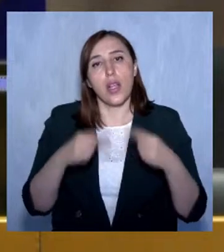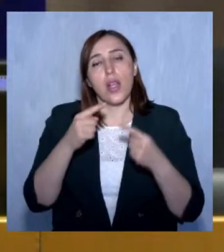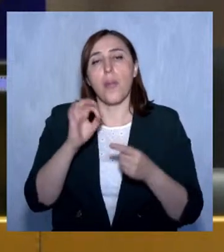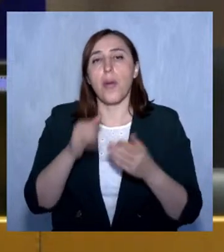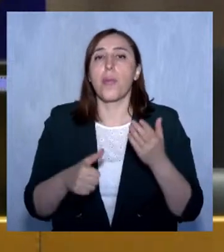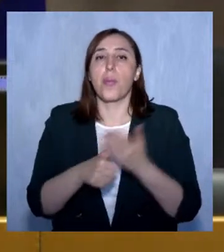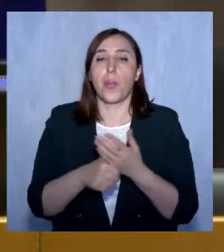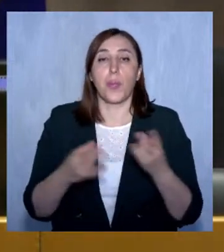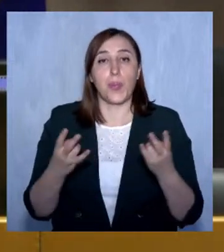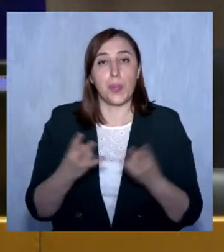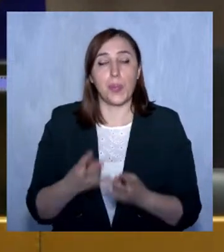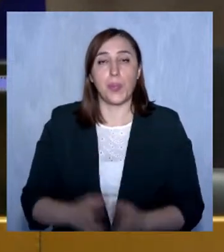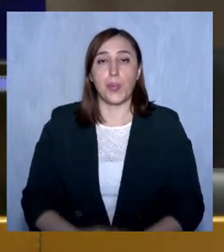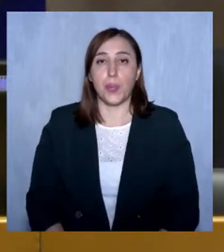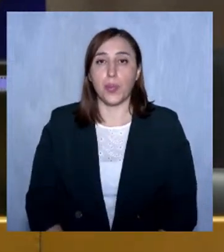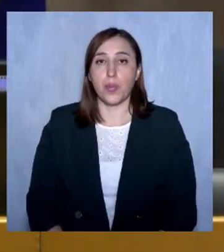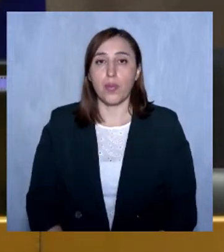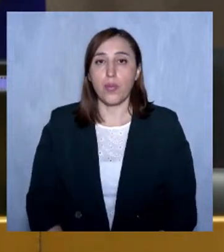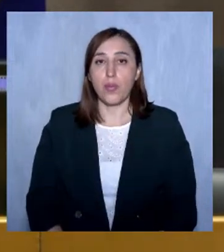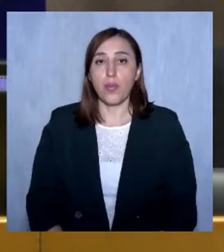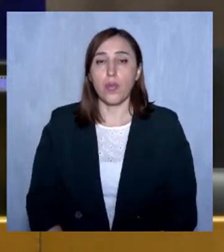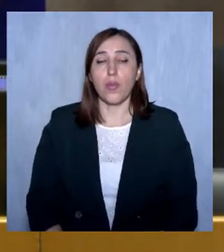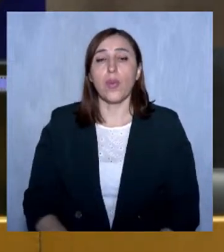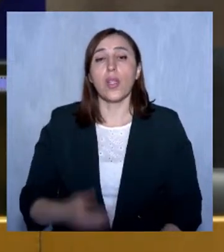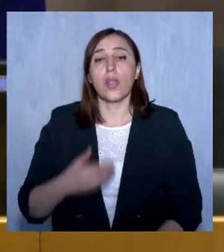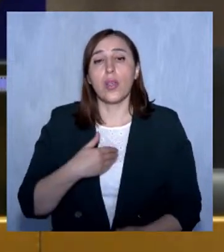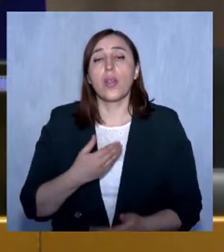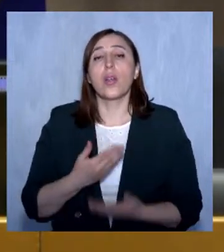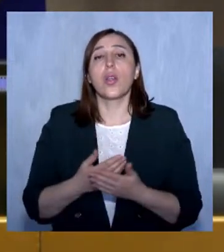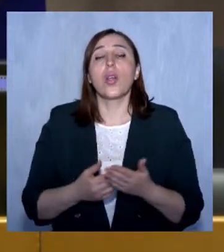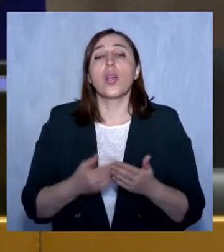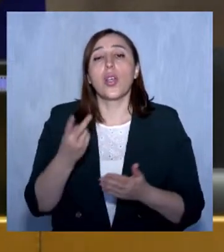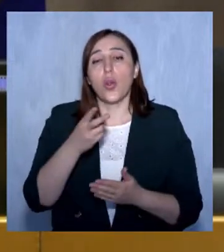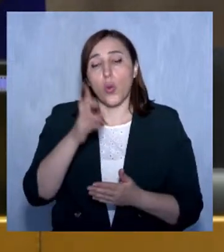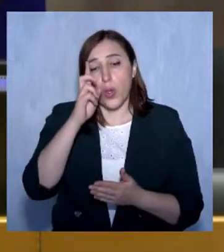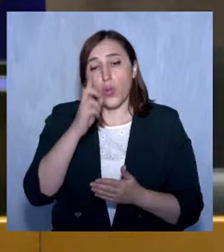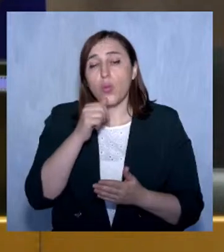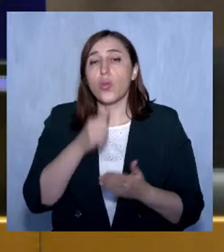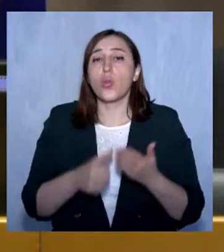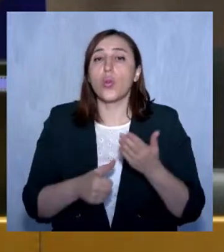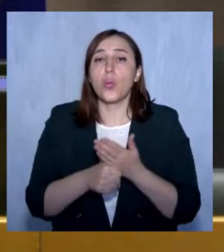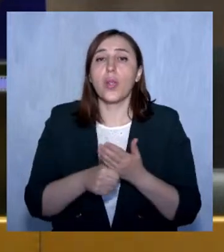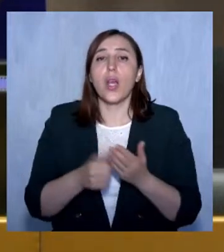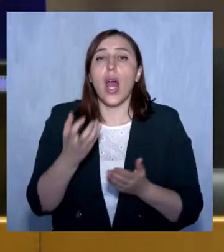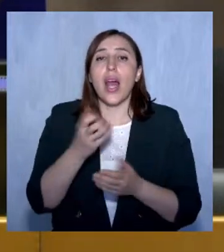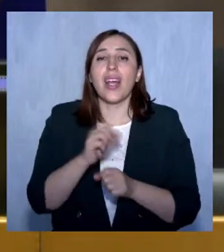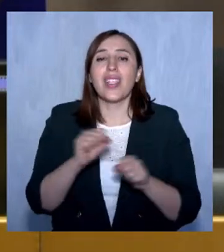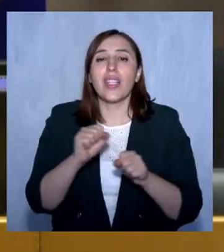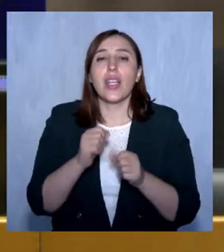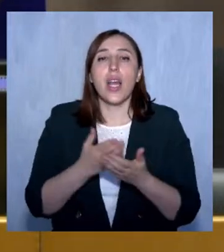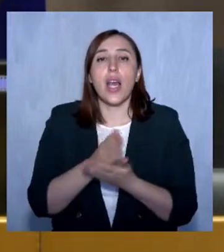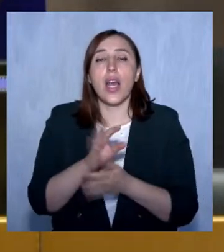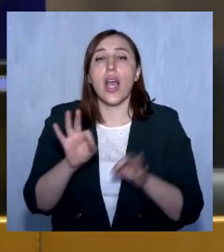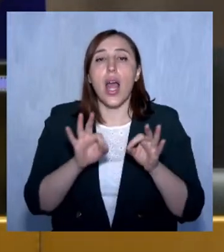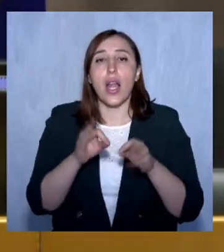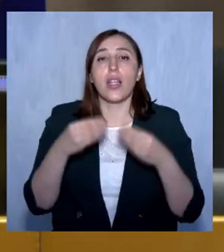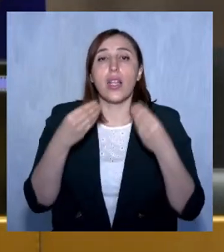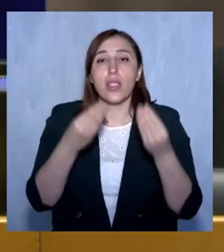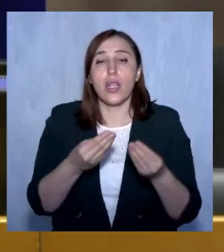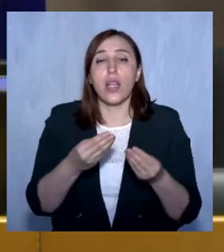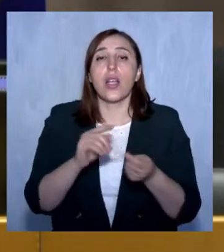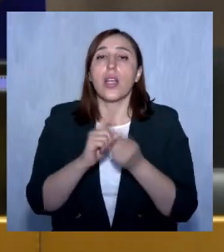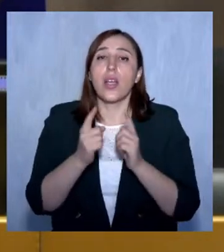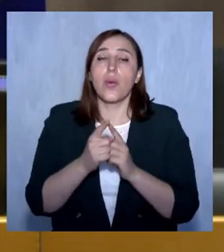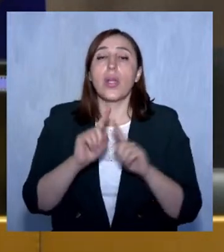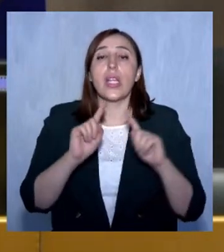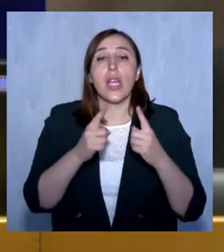համար։ Մենք մի կողմից կաջալերում ենք կողմերին ականազերցմանք հարտեզները տրամադրել, մյուս կողմից ազատարցակել